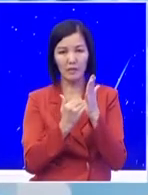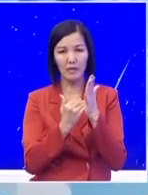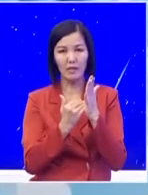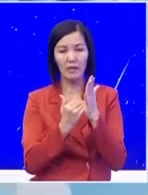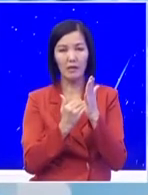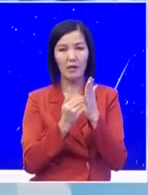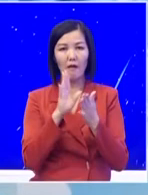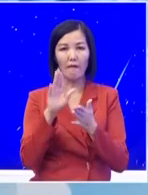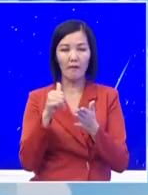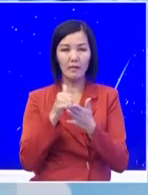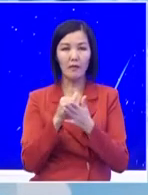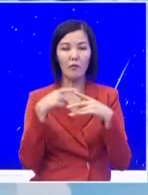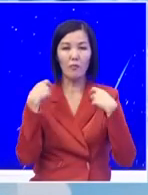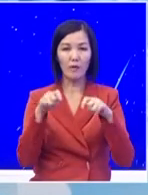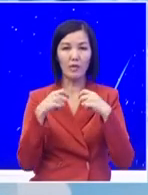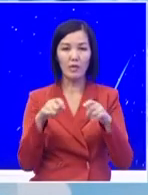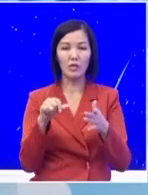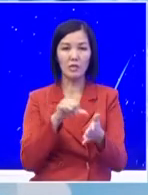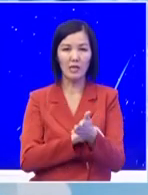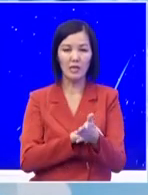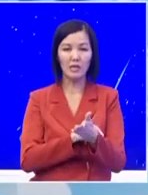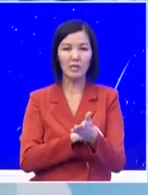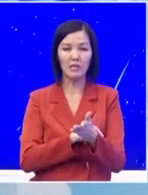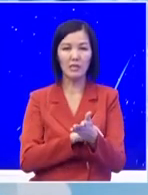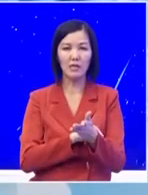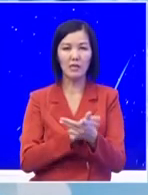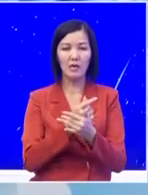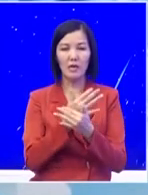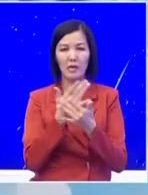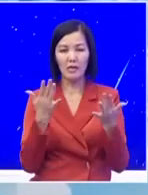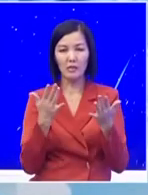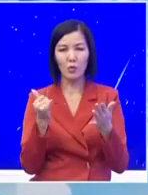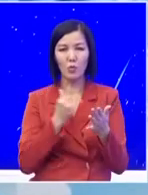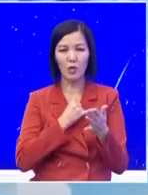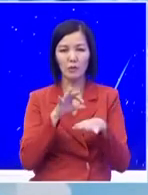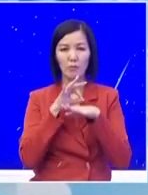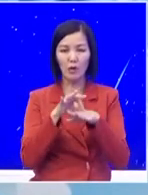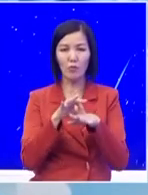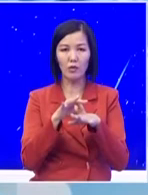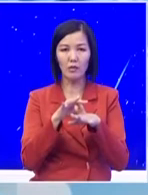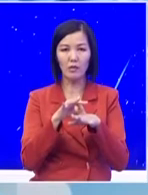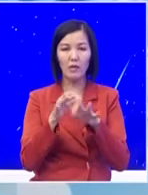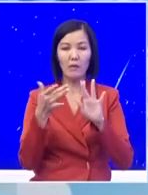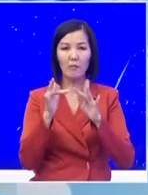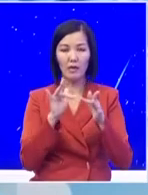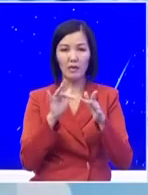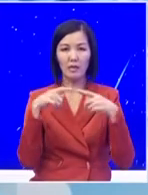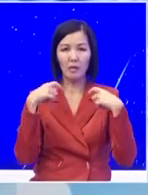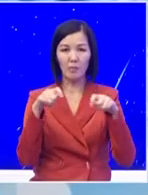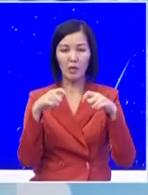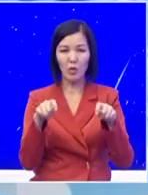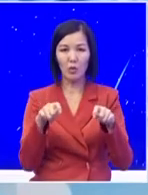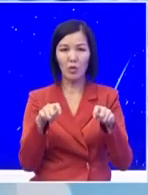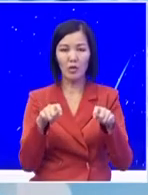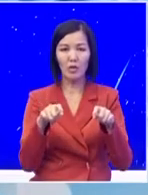В основном продажа наркотических средств у нас проходит по интернет-ресурсам, то